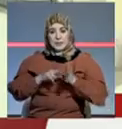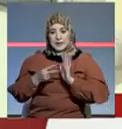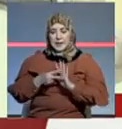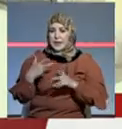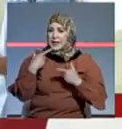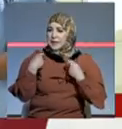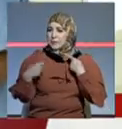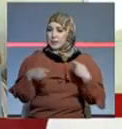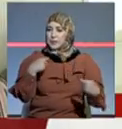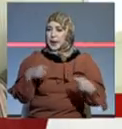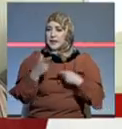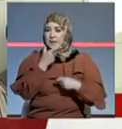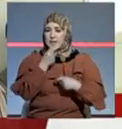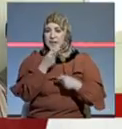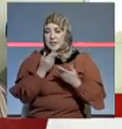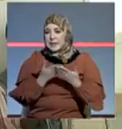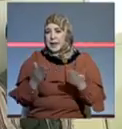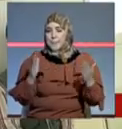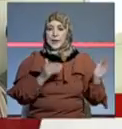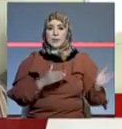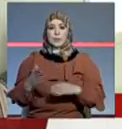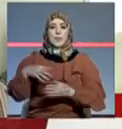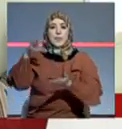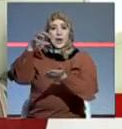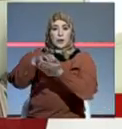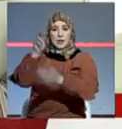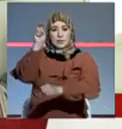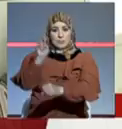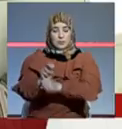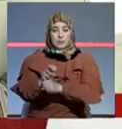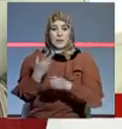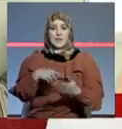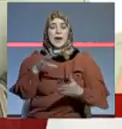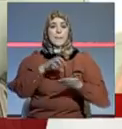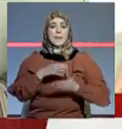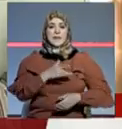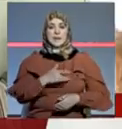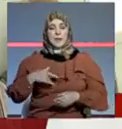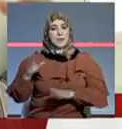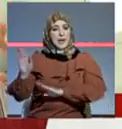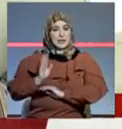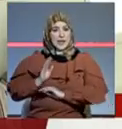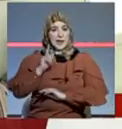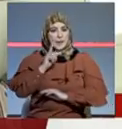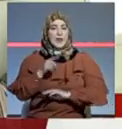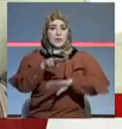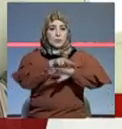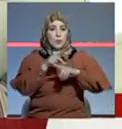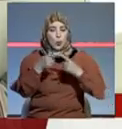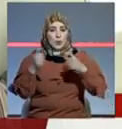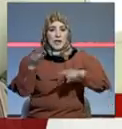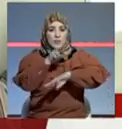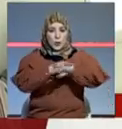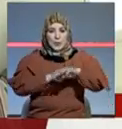السلسة والمرنة. نقطة كما قلت لك مرة أخرى، نقطة متمركزة قارة في المساحة العسكرية، نقاط قارة في مختلف المعتمديات تاع